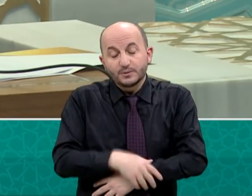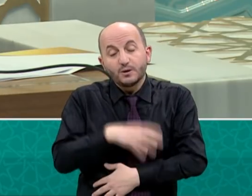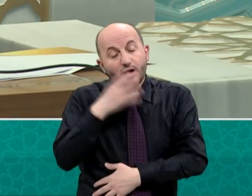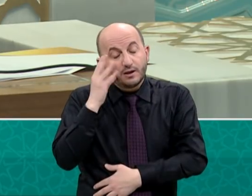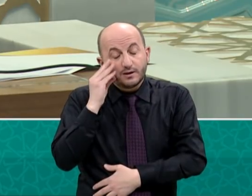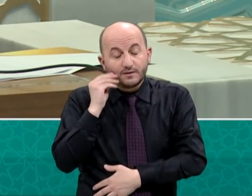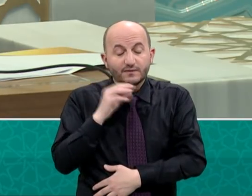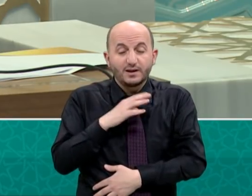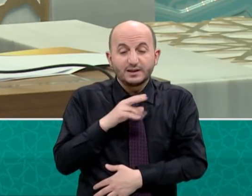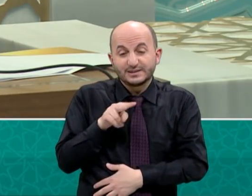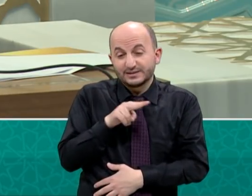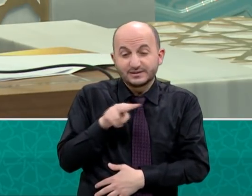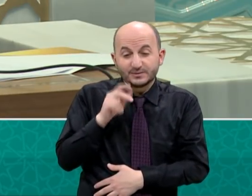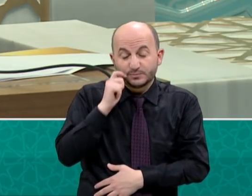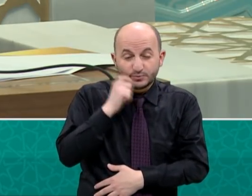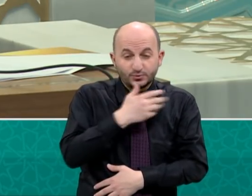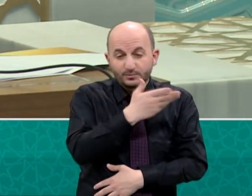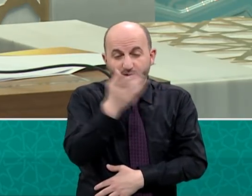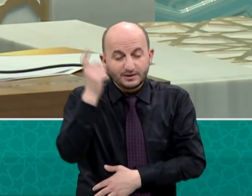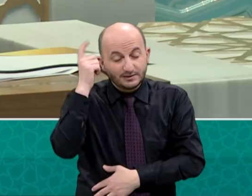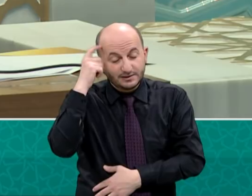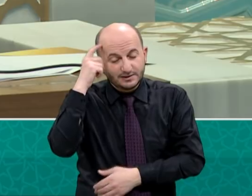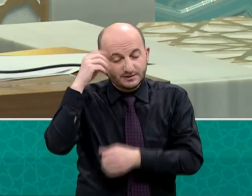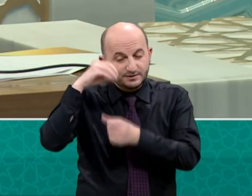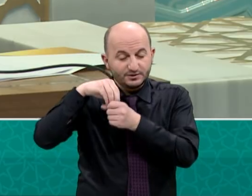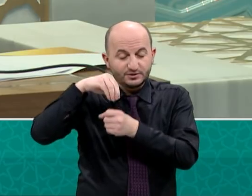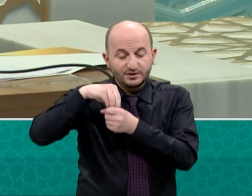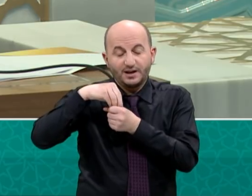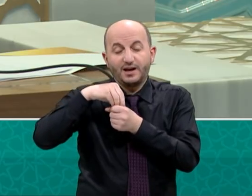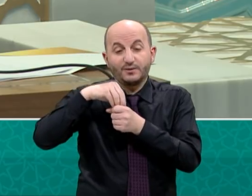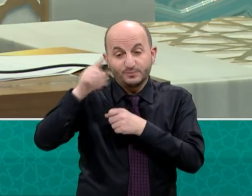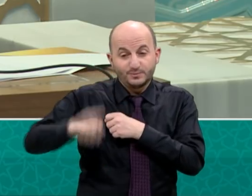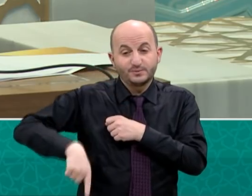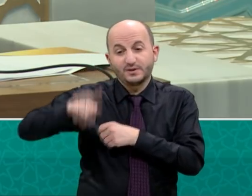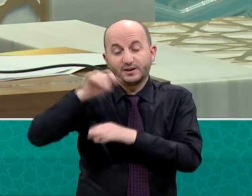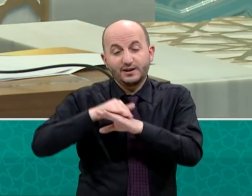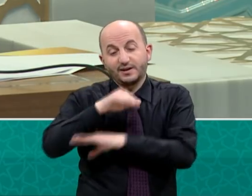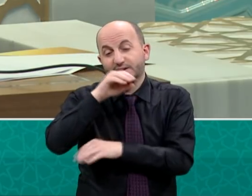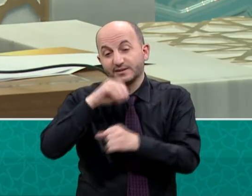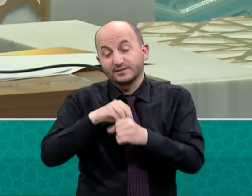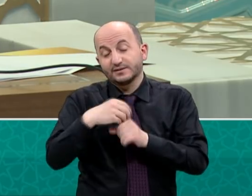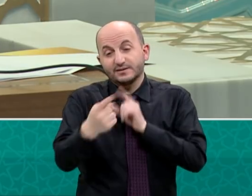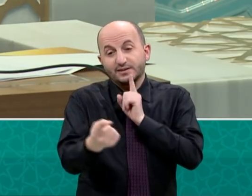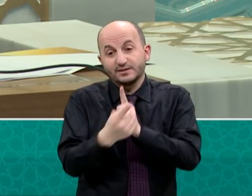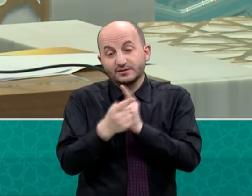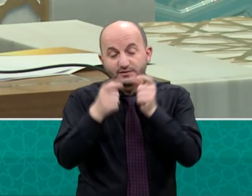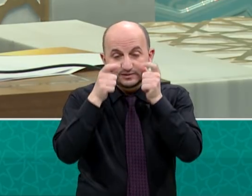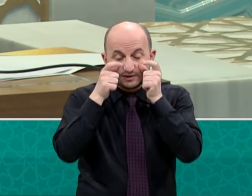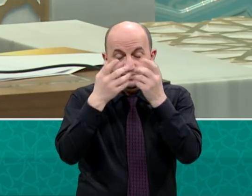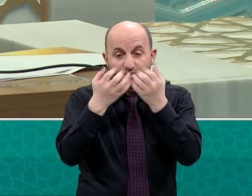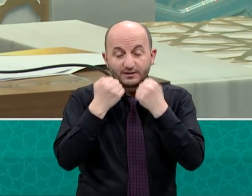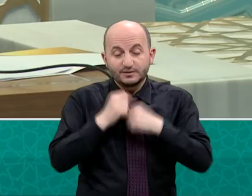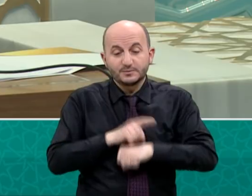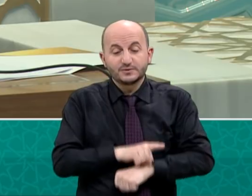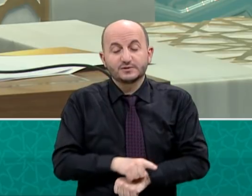Her ikisinin de Müslüman zihninde ve zihniyetinde gündelik hayatındaki karşılığını dikkate